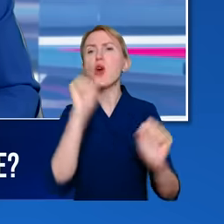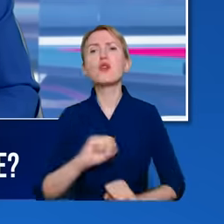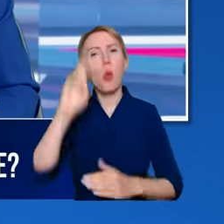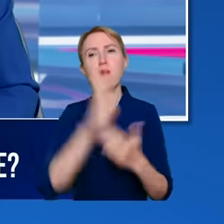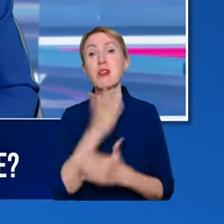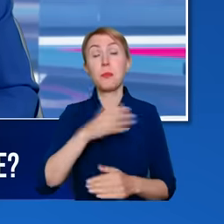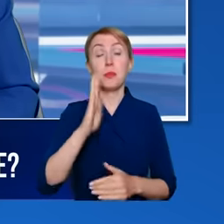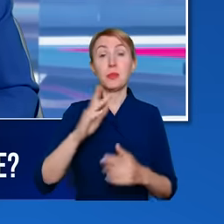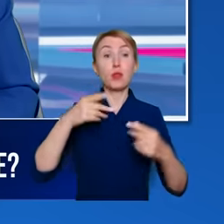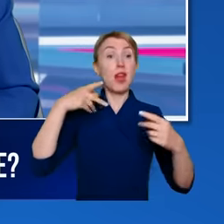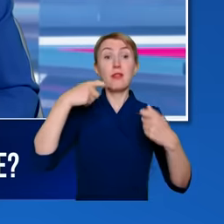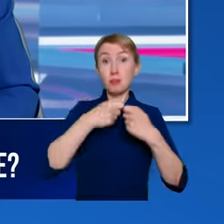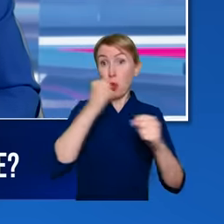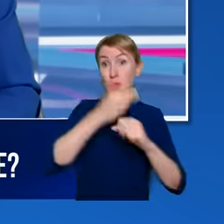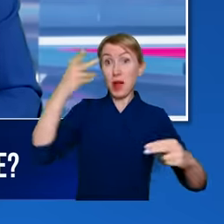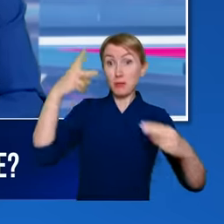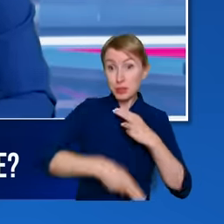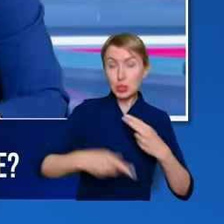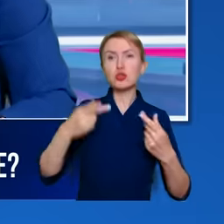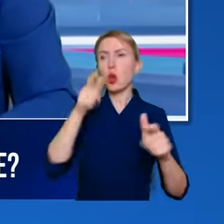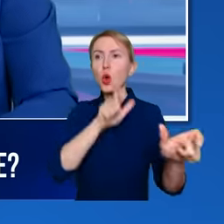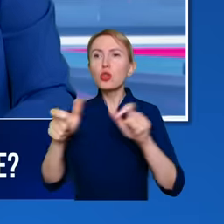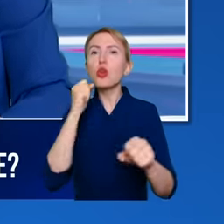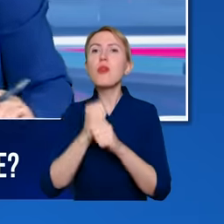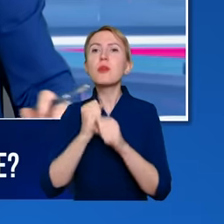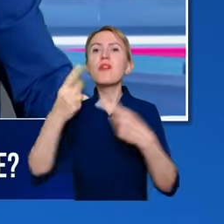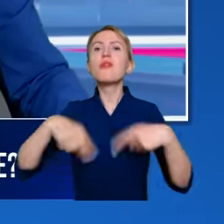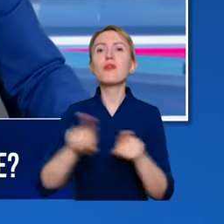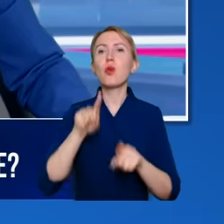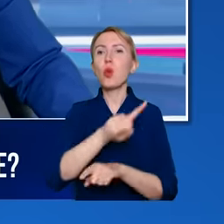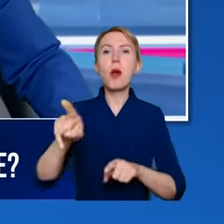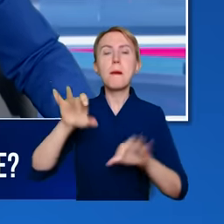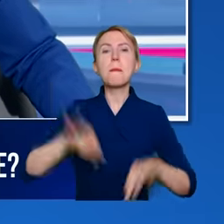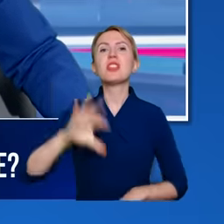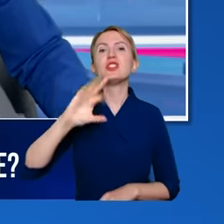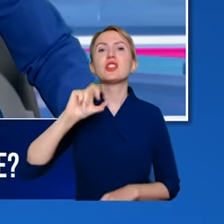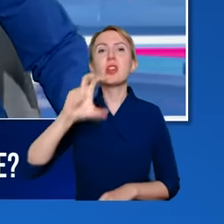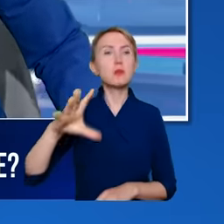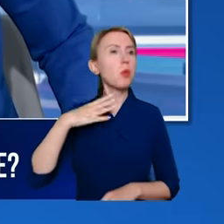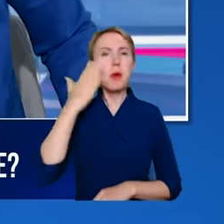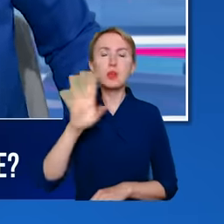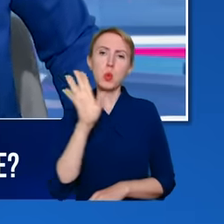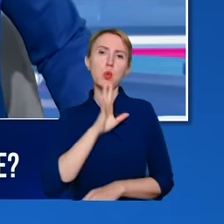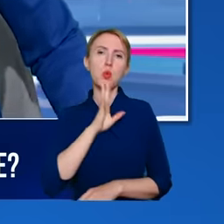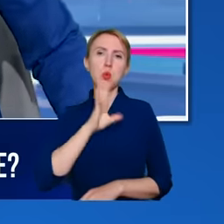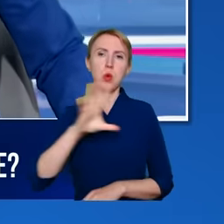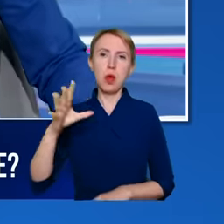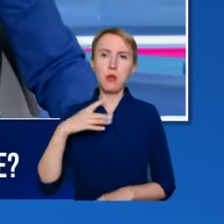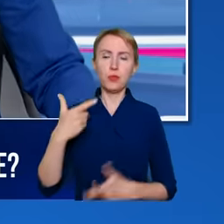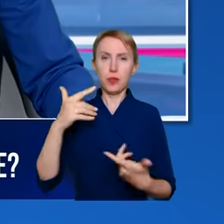zerwał tę współpracę i jeszcze kontrolował pracę, którą wykonywał pan Sienkiewicz, bo była bardzo podejrzana i miał do